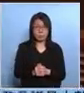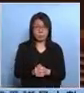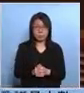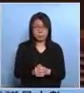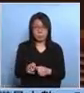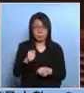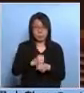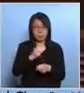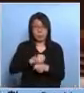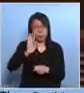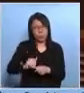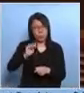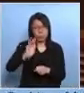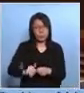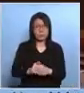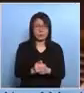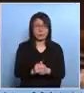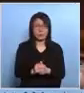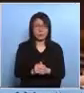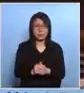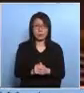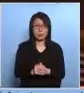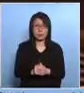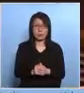做到嘅係綽綽有餘嘅。